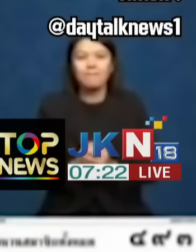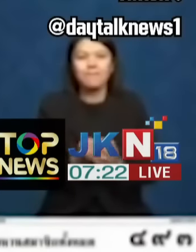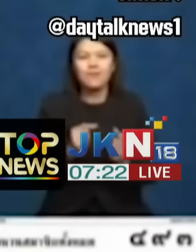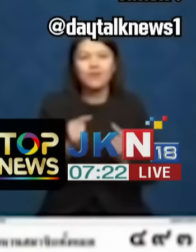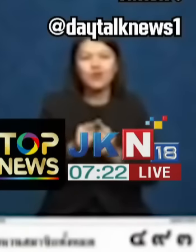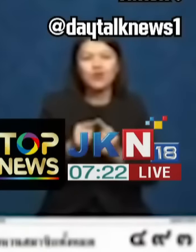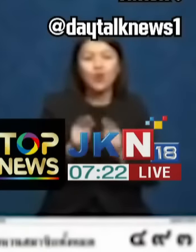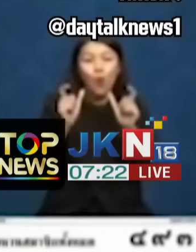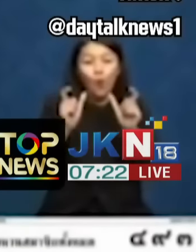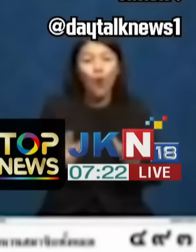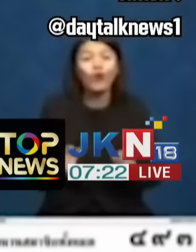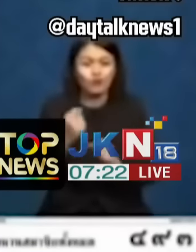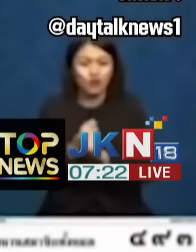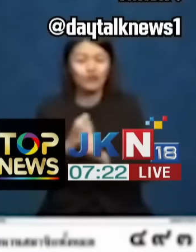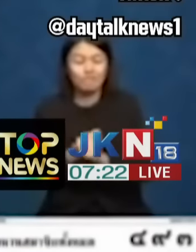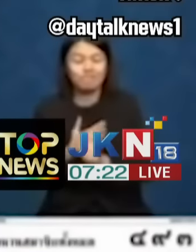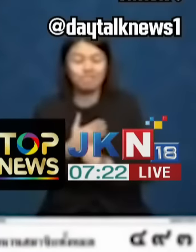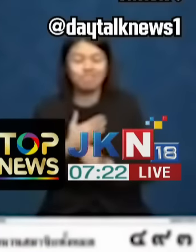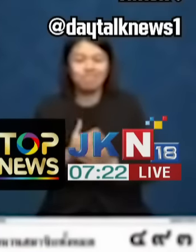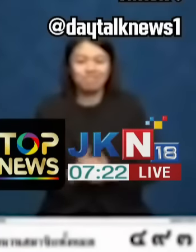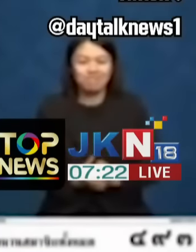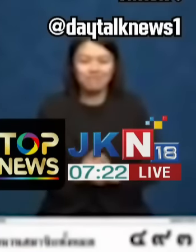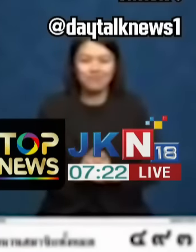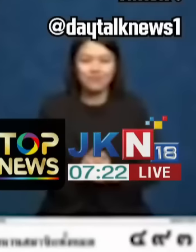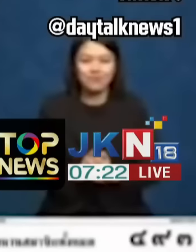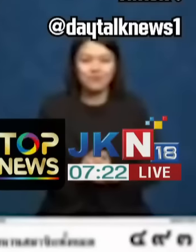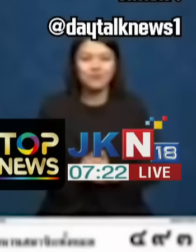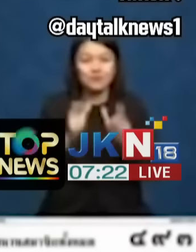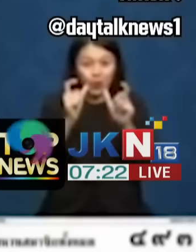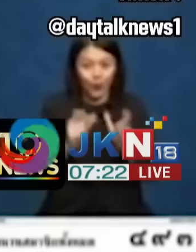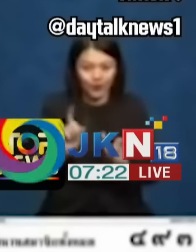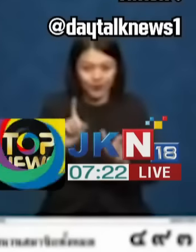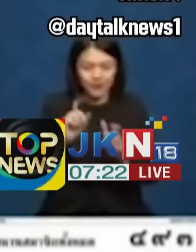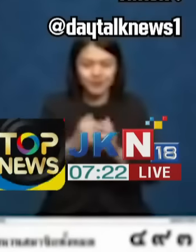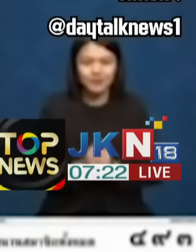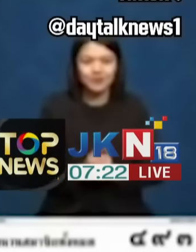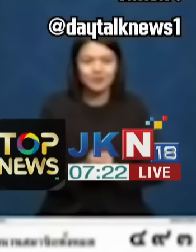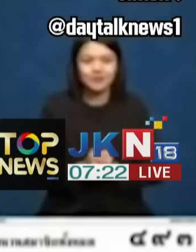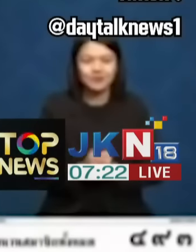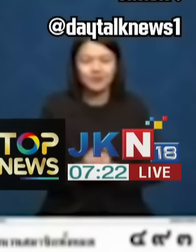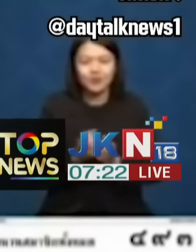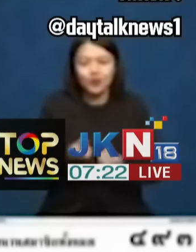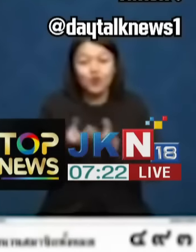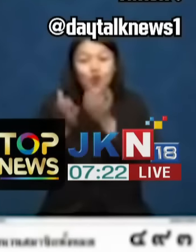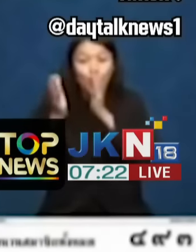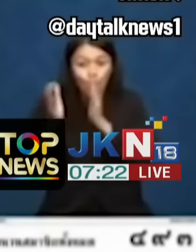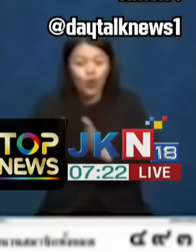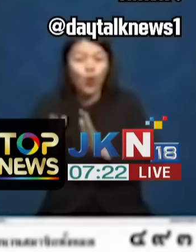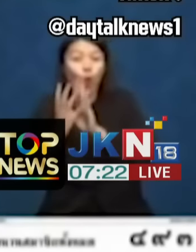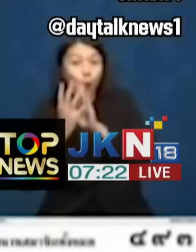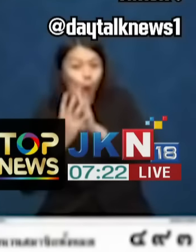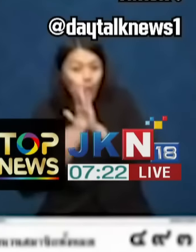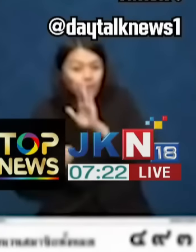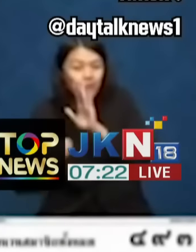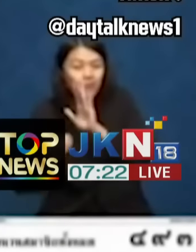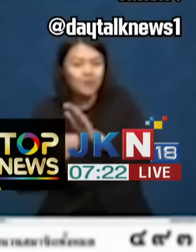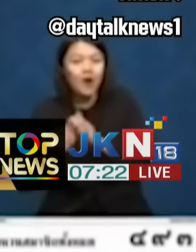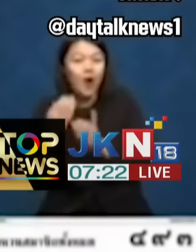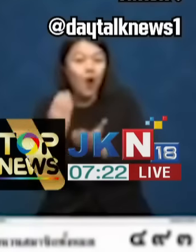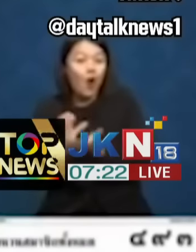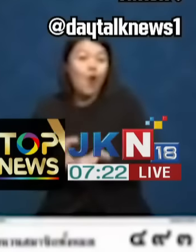ลยนะครับไปฝึกเขียนกลอนมาเลยขอส่งกลอนแบบนี้ครับส่งคนไปอบโอนงบไ